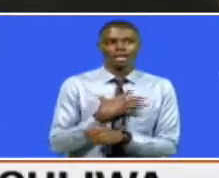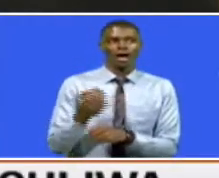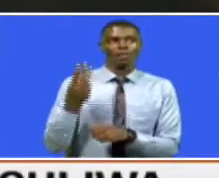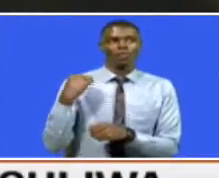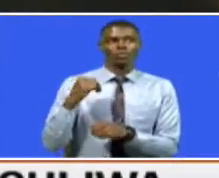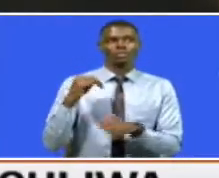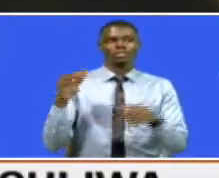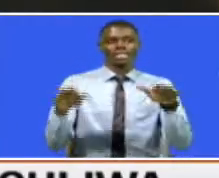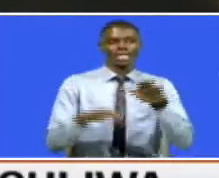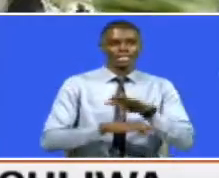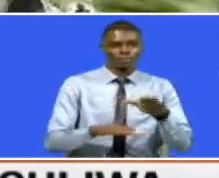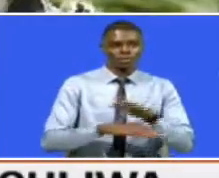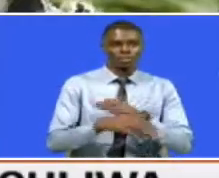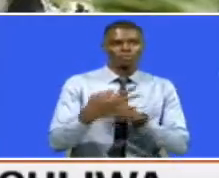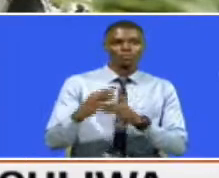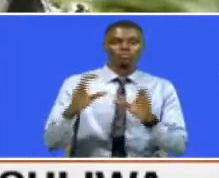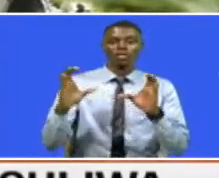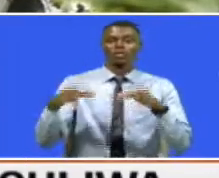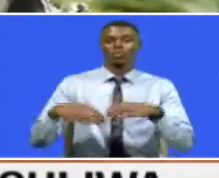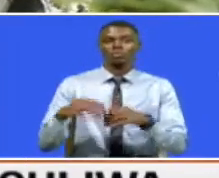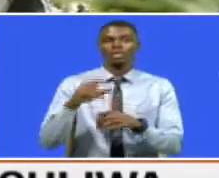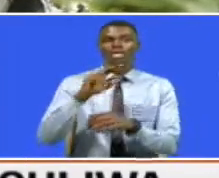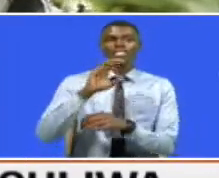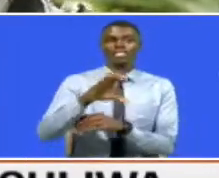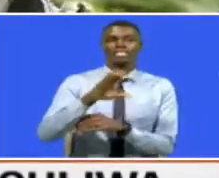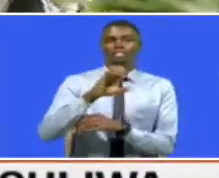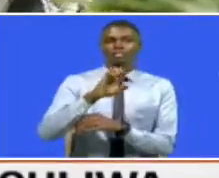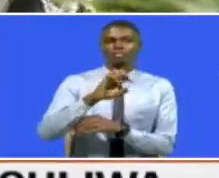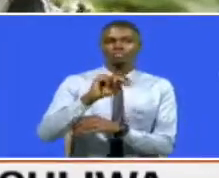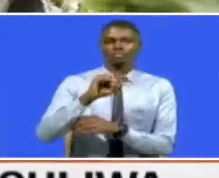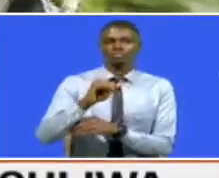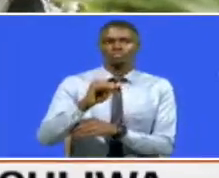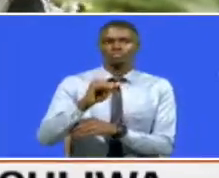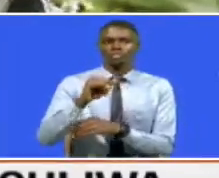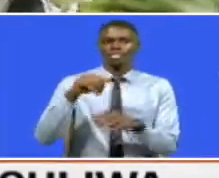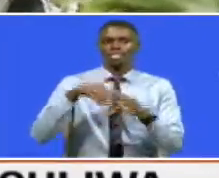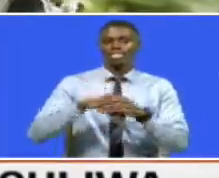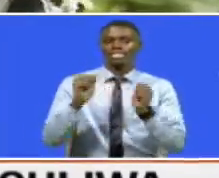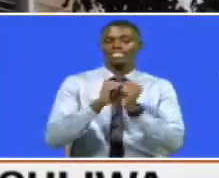katibu mkuu wa chama tawala cha CNDD-FDD kwa takribani miaka 10.